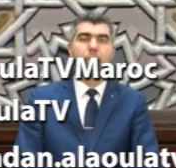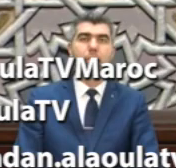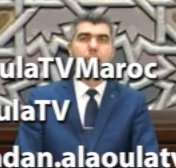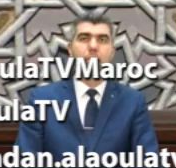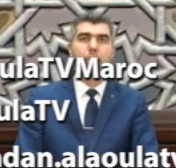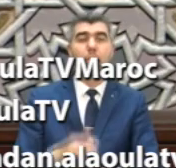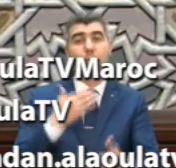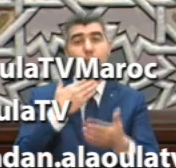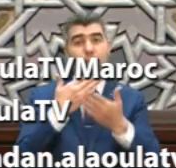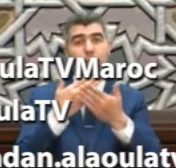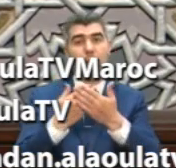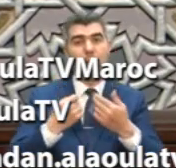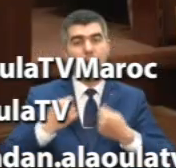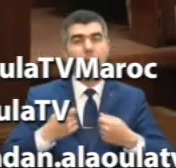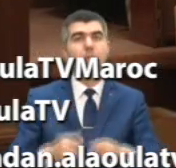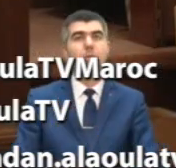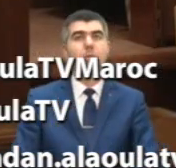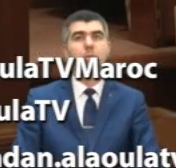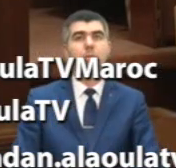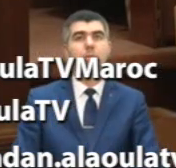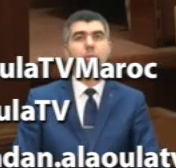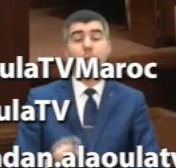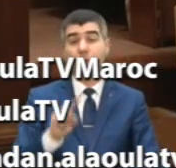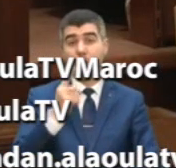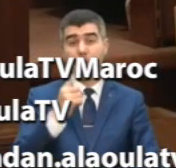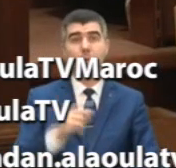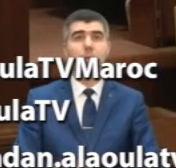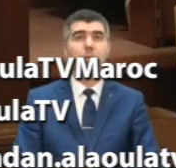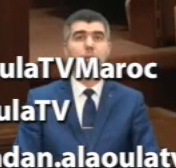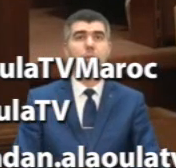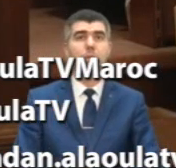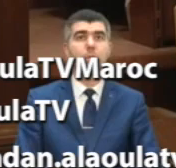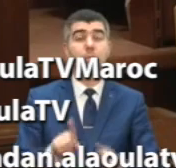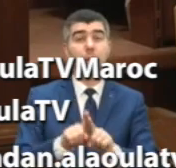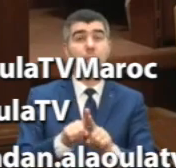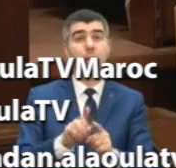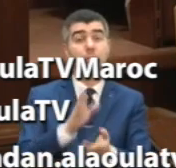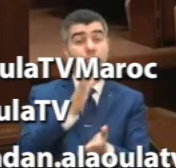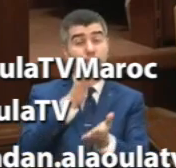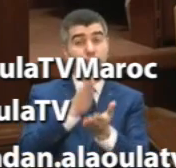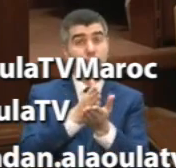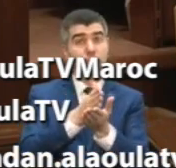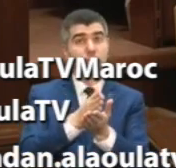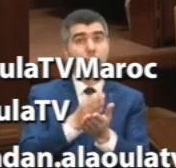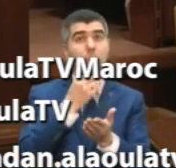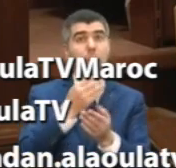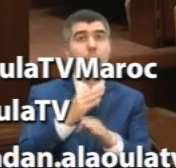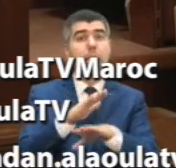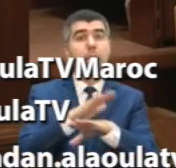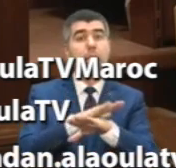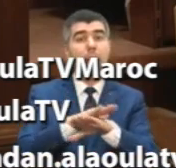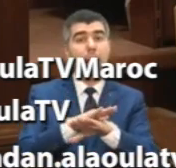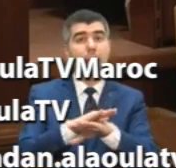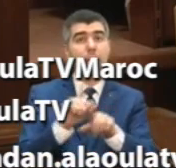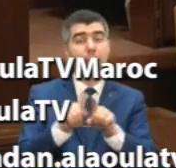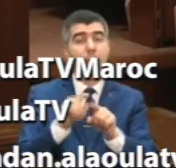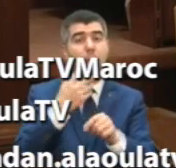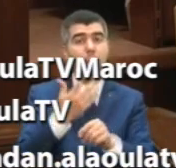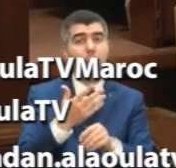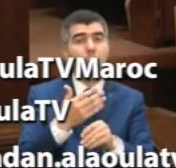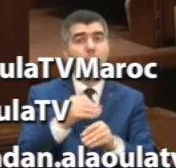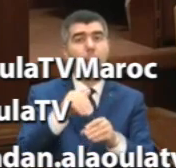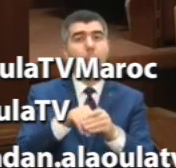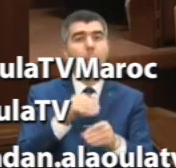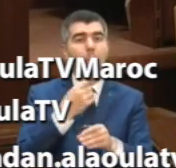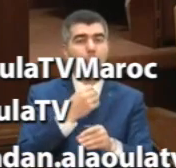شكرا سيدة الرئيسة. أولا من حق الناس الذي مارسوا بالسياسة أن يكونوا كتاب عامون ويكون